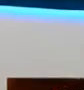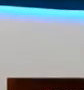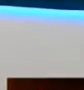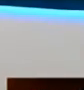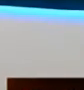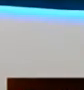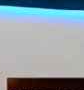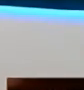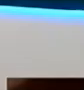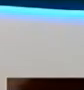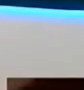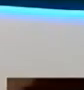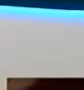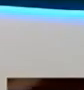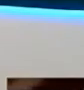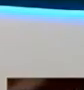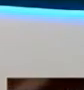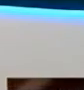15 September.